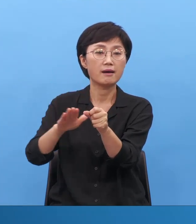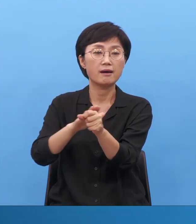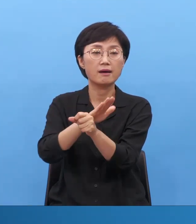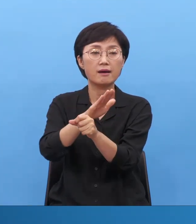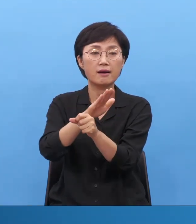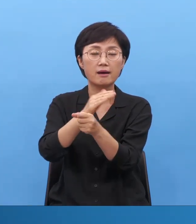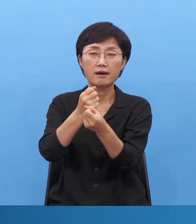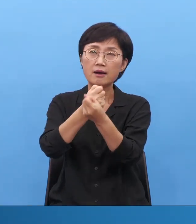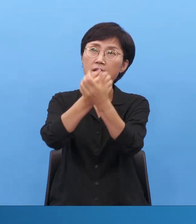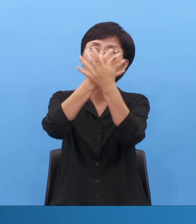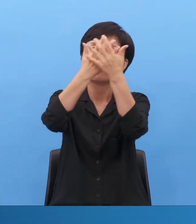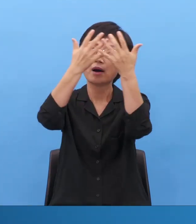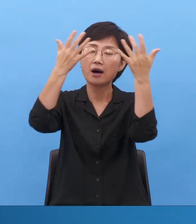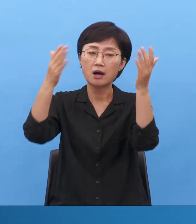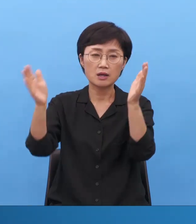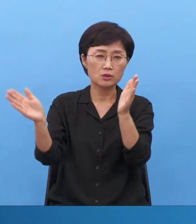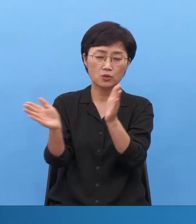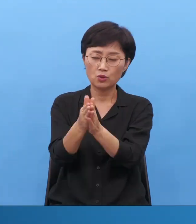사랑합니다.